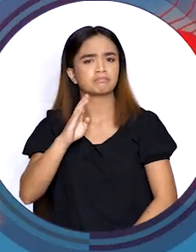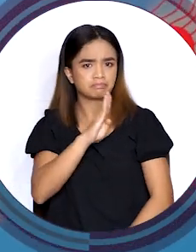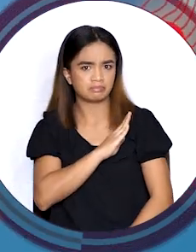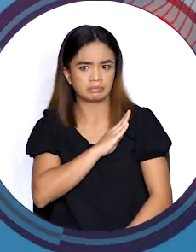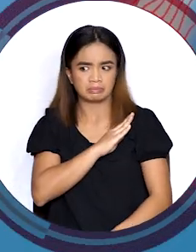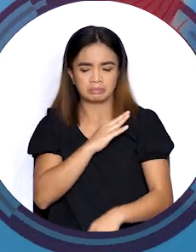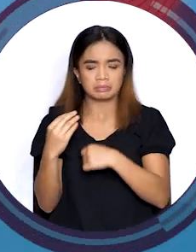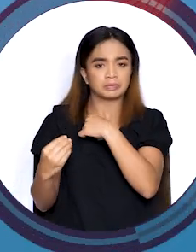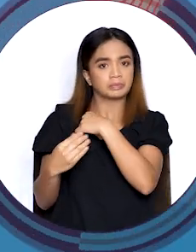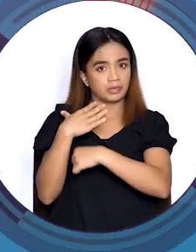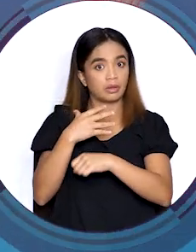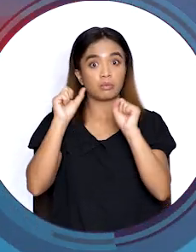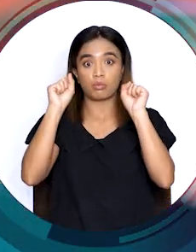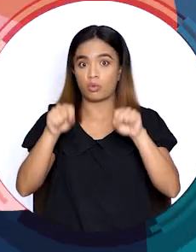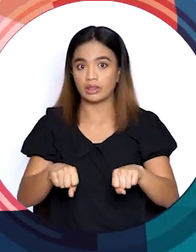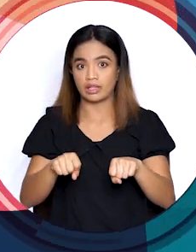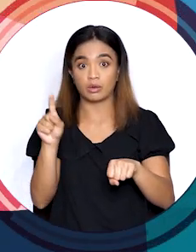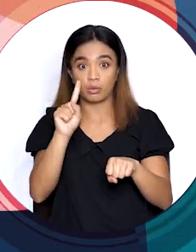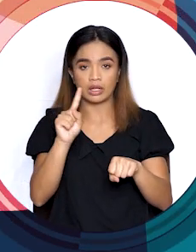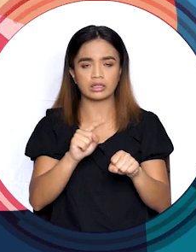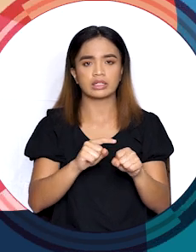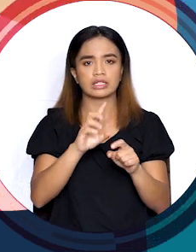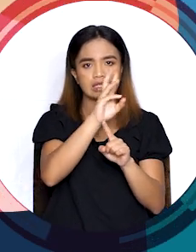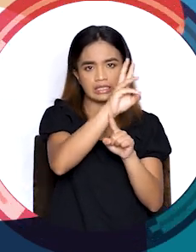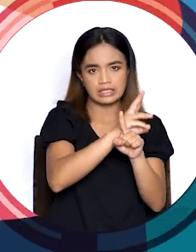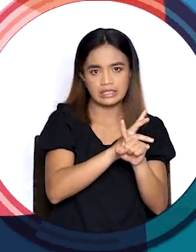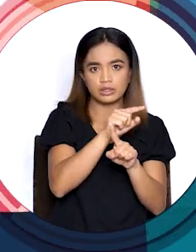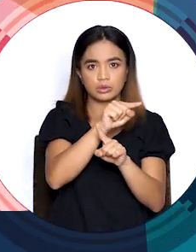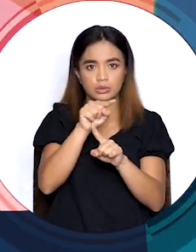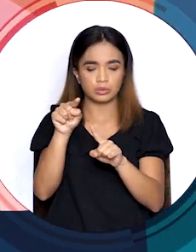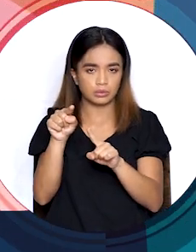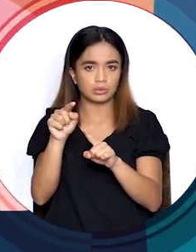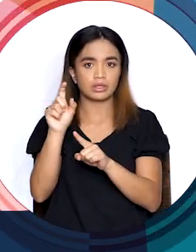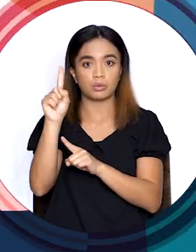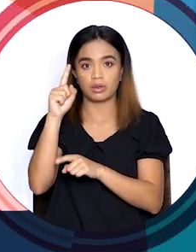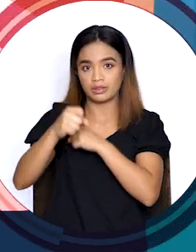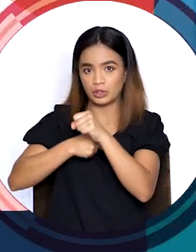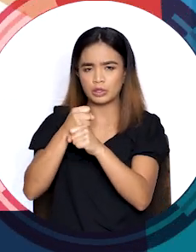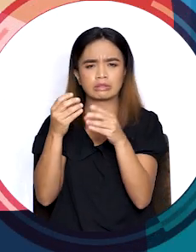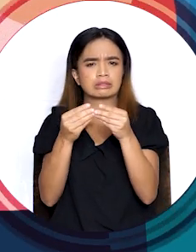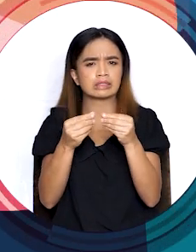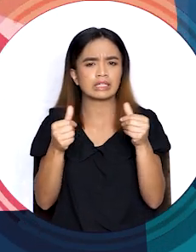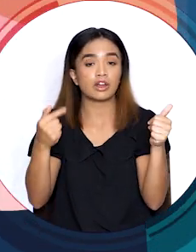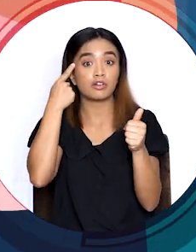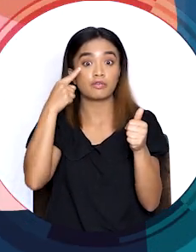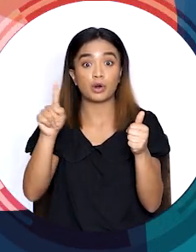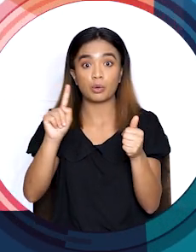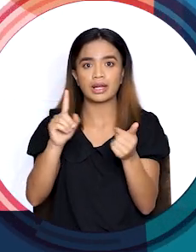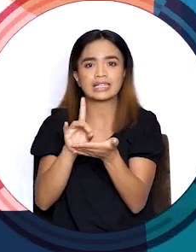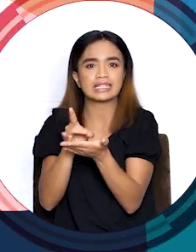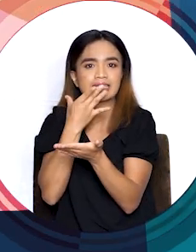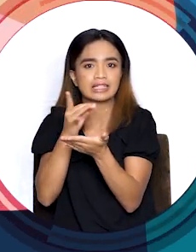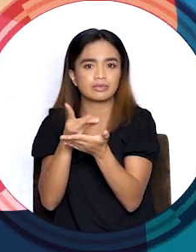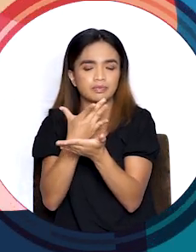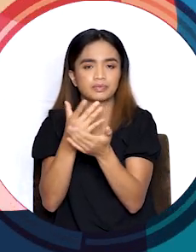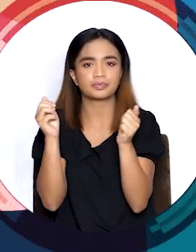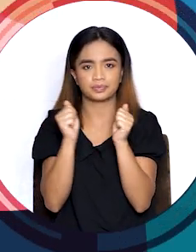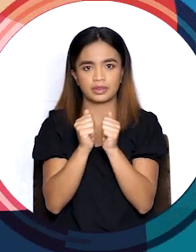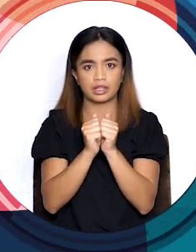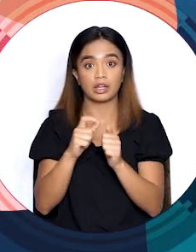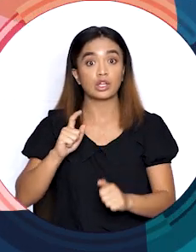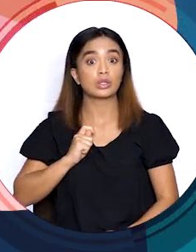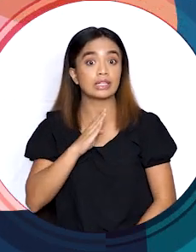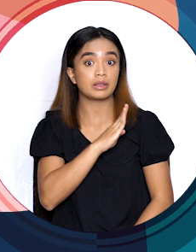Mycobacterium tuberculosis na iyong nasagap, maaaring tumagal ang gamutan ng 6 hanggang 9 na buwan para sa drug-susceptible